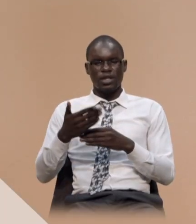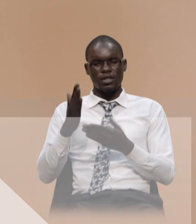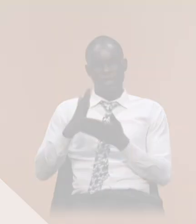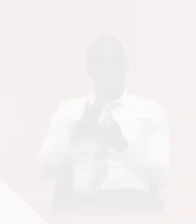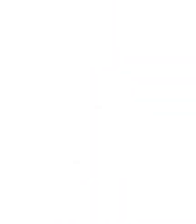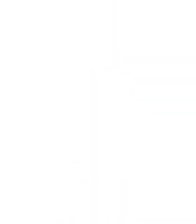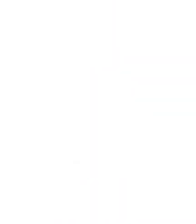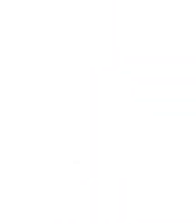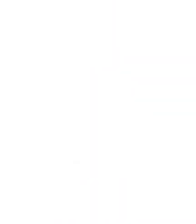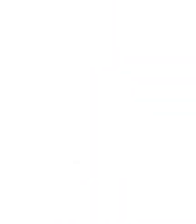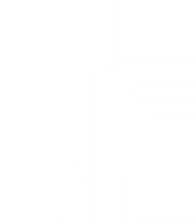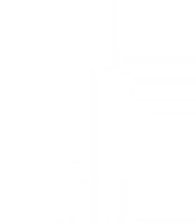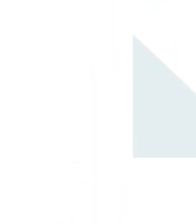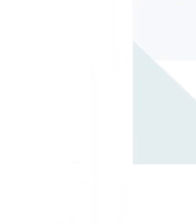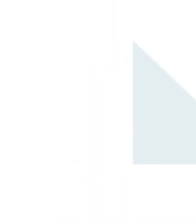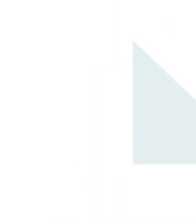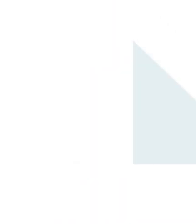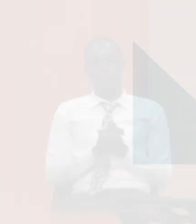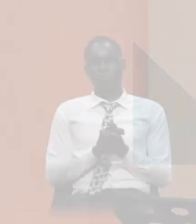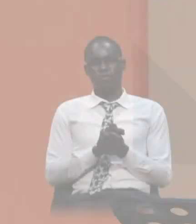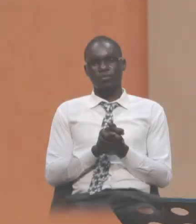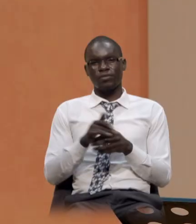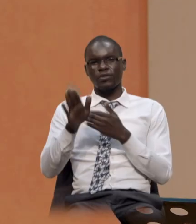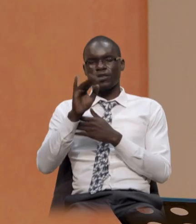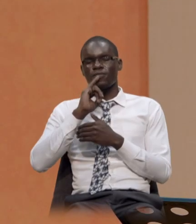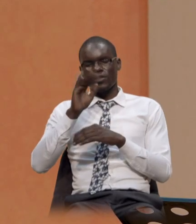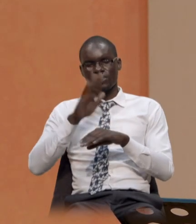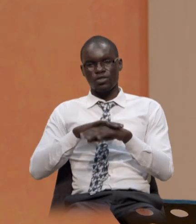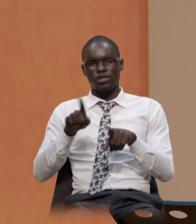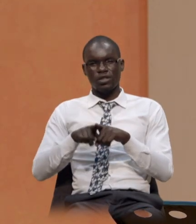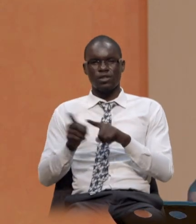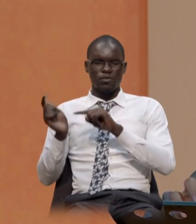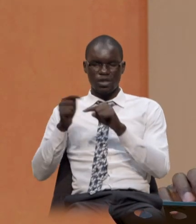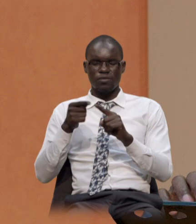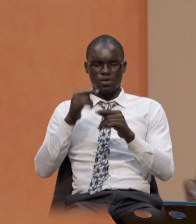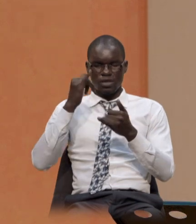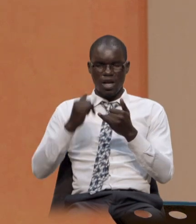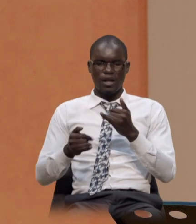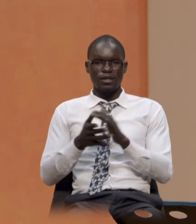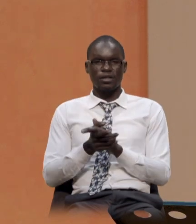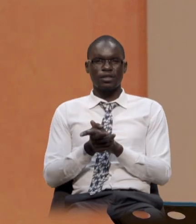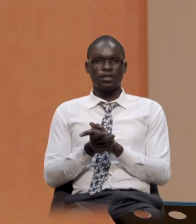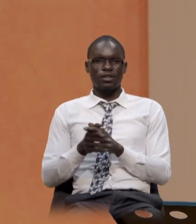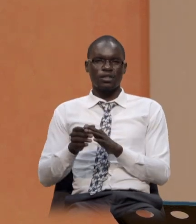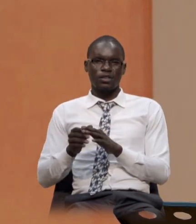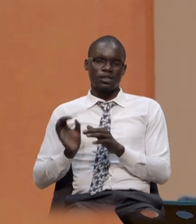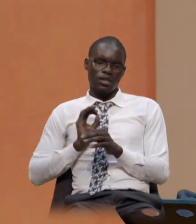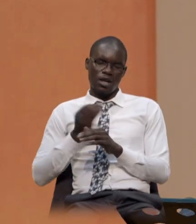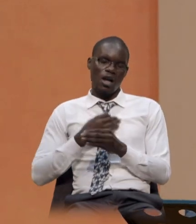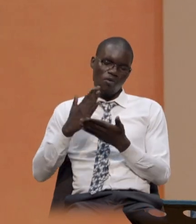Mungu awe pamoja nawe. Asante sana. Mungu ni mwema. Tumefika tamati katika kipindi